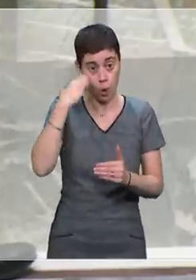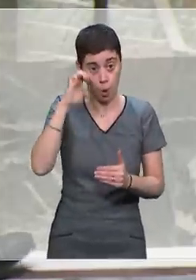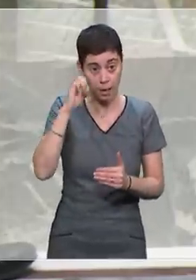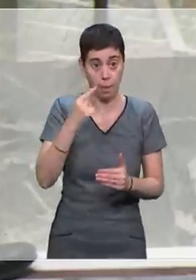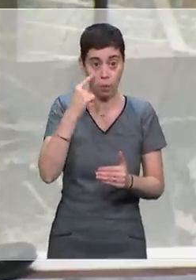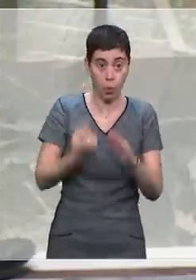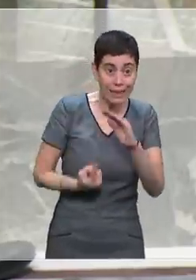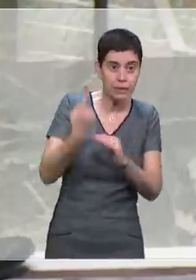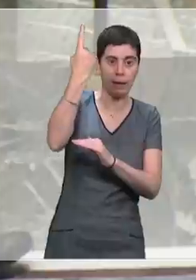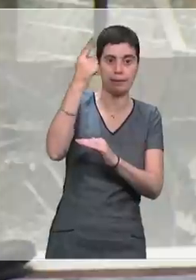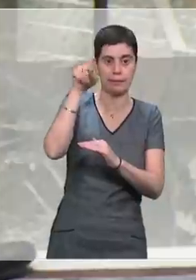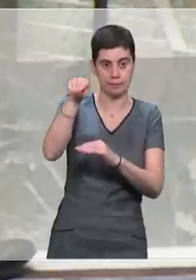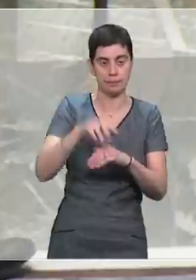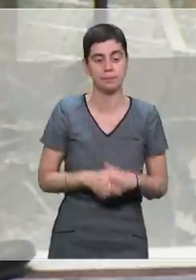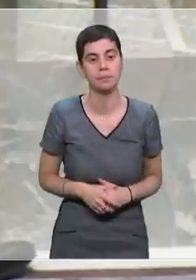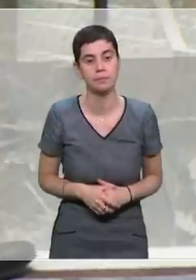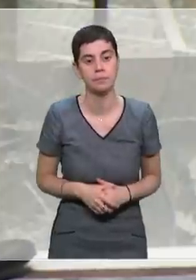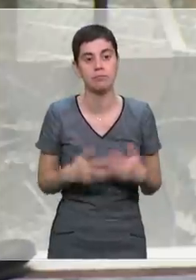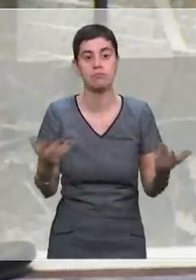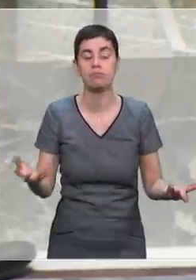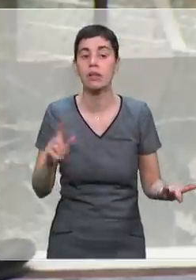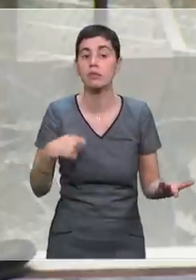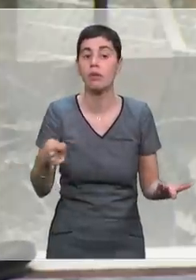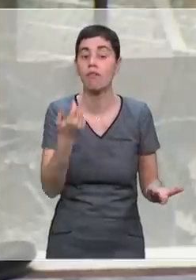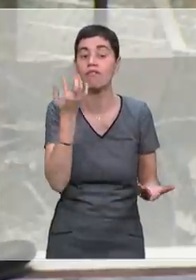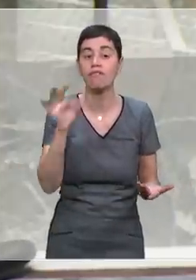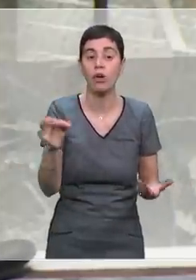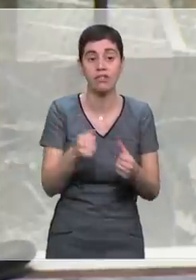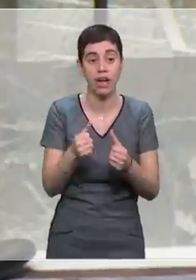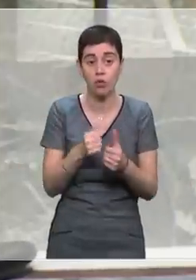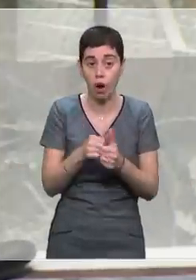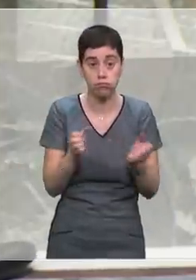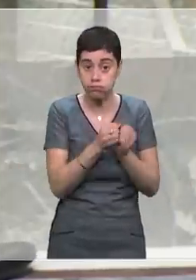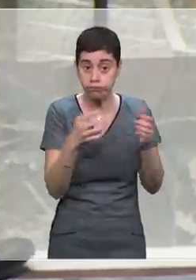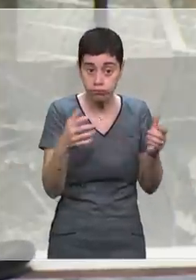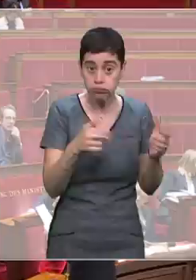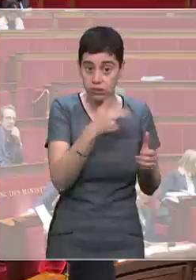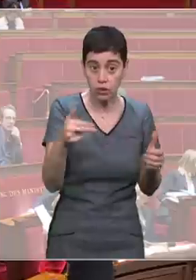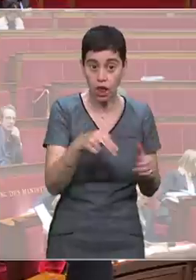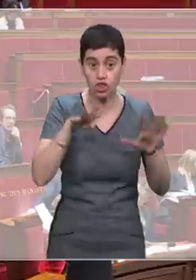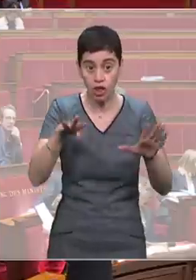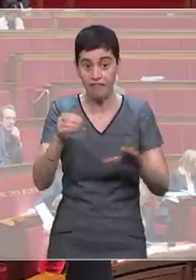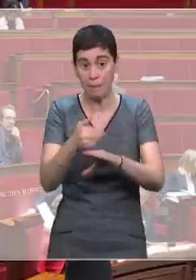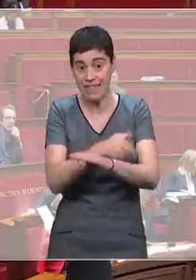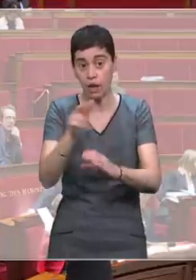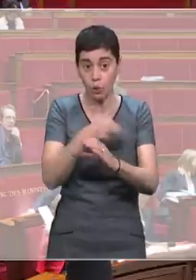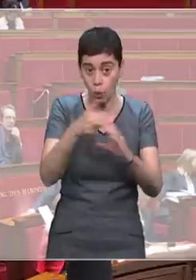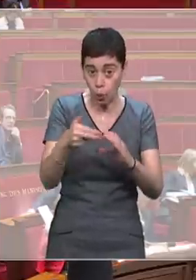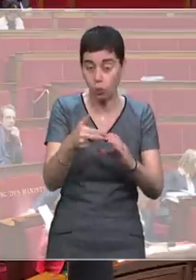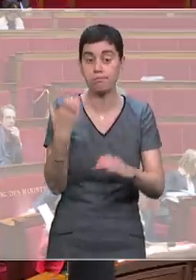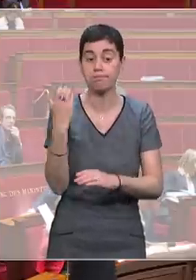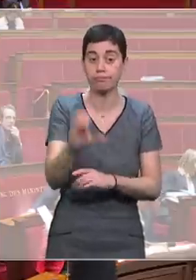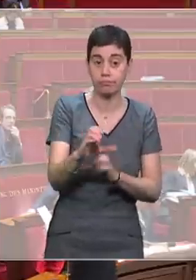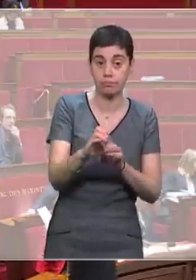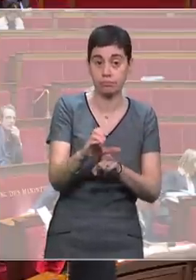spatial de l'ESA, ce qui n'empêche pas évidemment la France de continuer des développements nationaux, puisqu'au total, ce seront 9 milliards d'euros qui sont consacrés